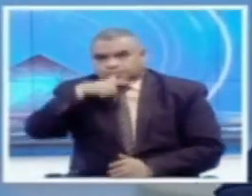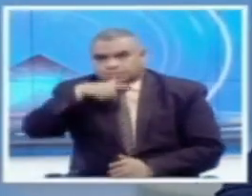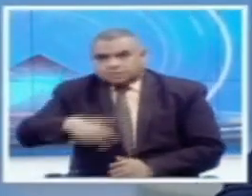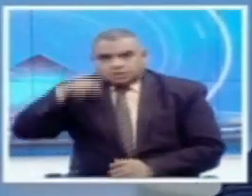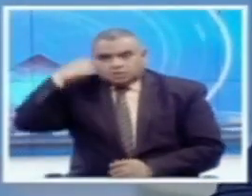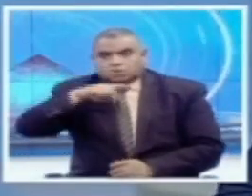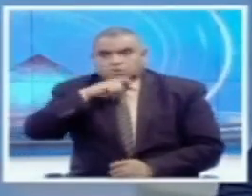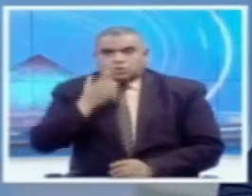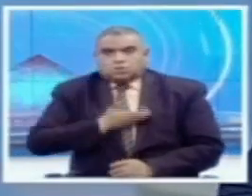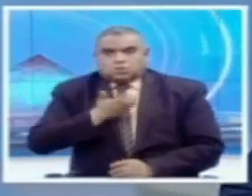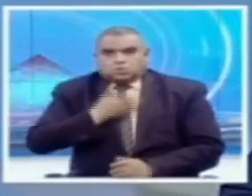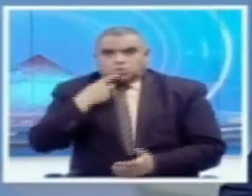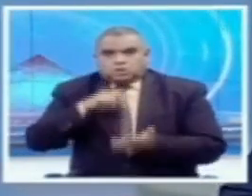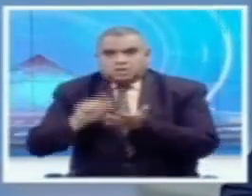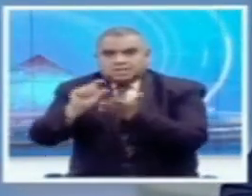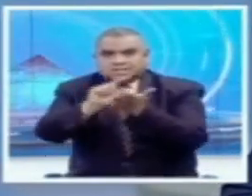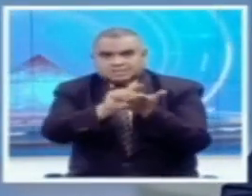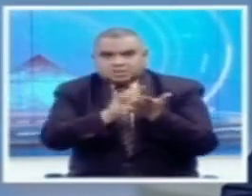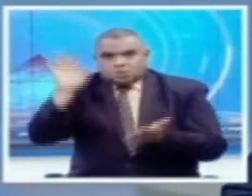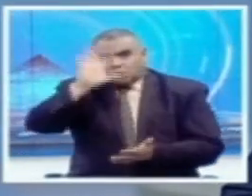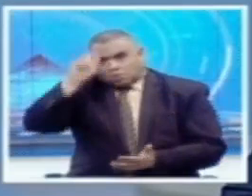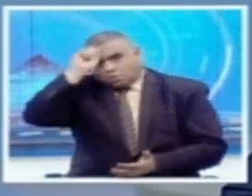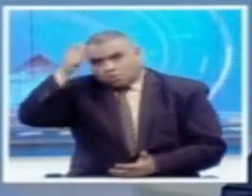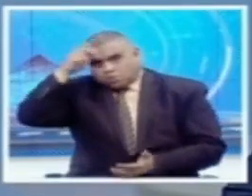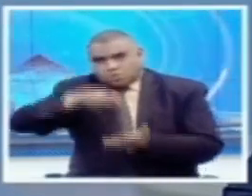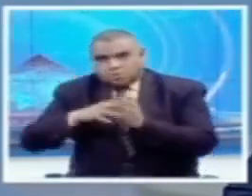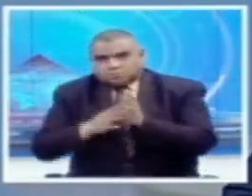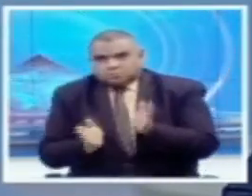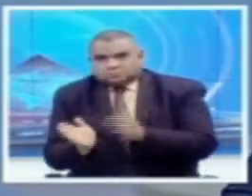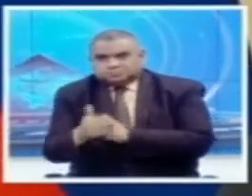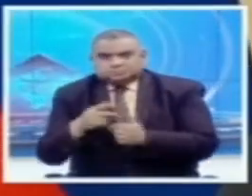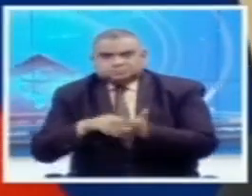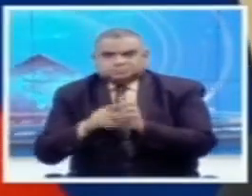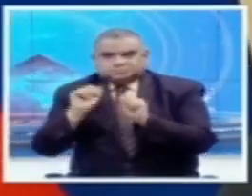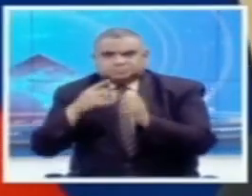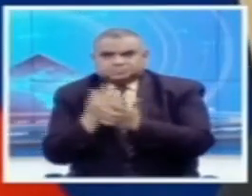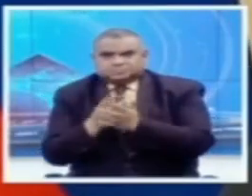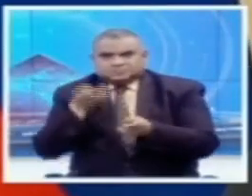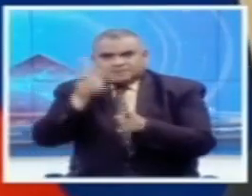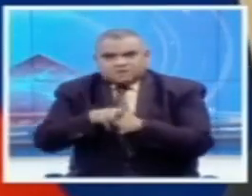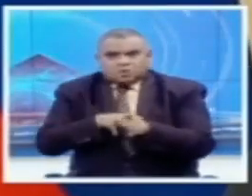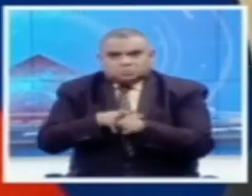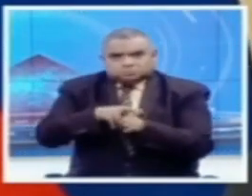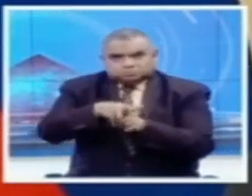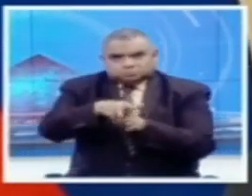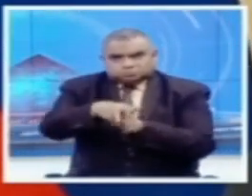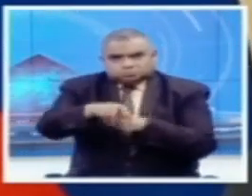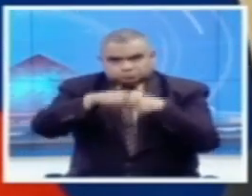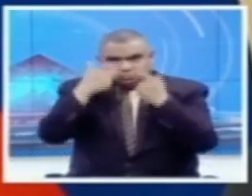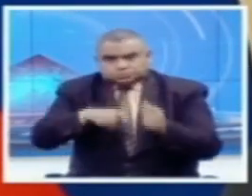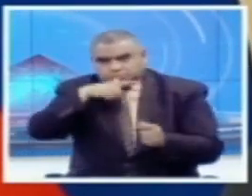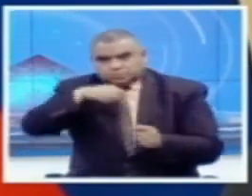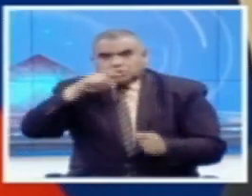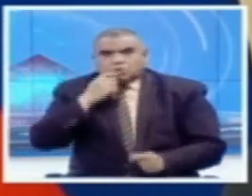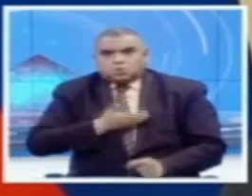صرح الرئيس الروسي فلاديمير بوتين بأن الدول الغربية ستحاول إيجاد سبل جديدة لفرض المزيد من العقوبات على بلاده،